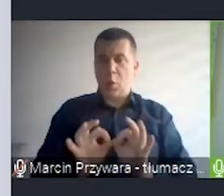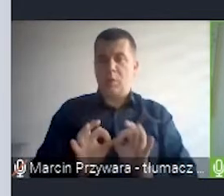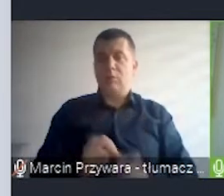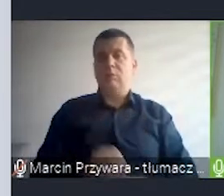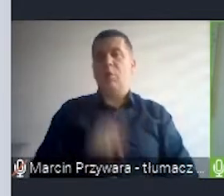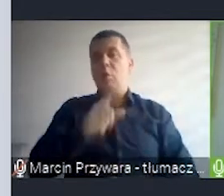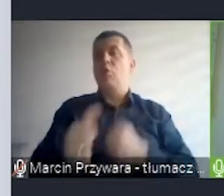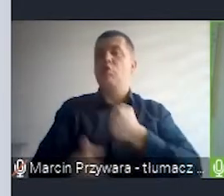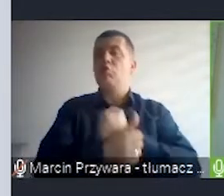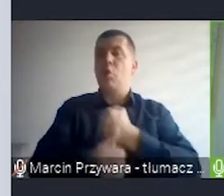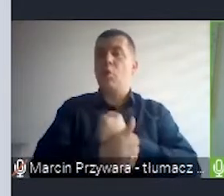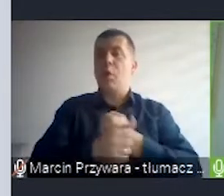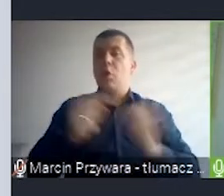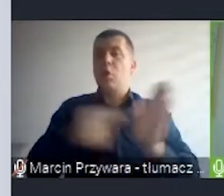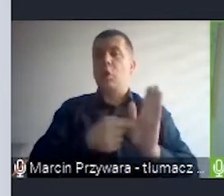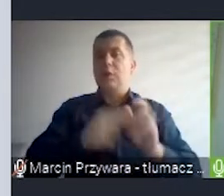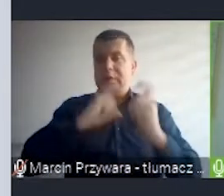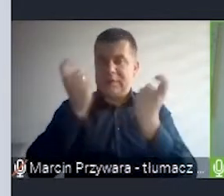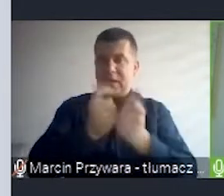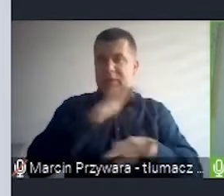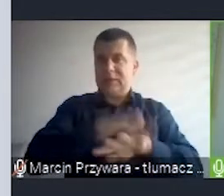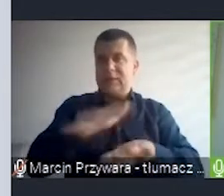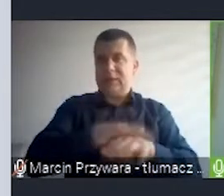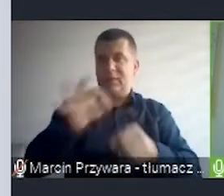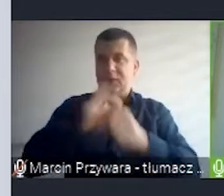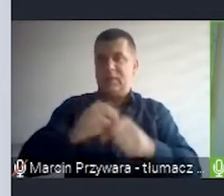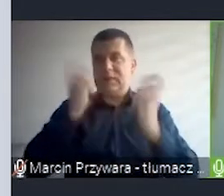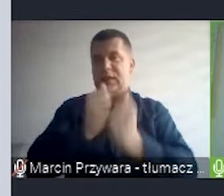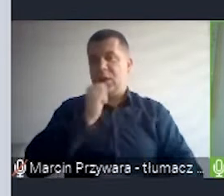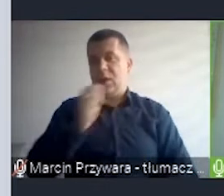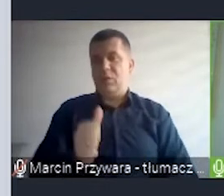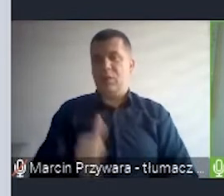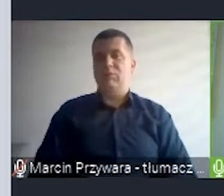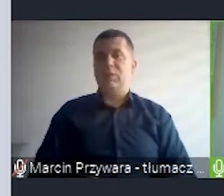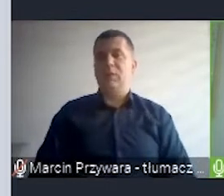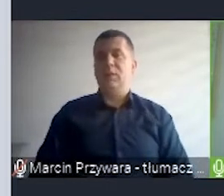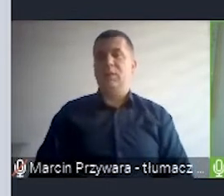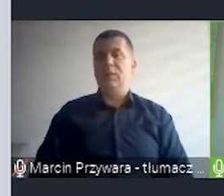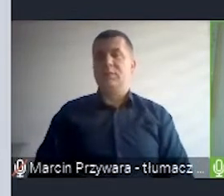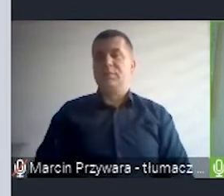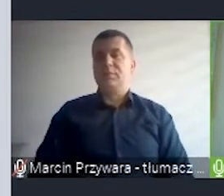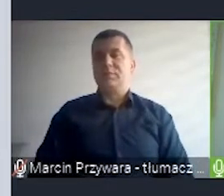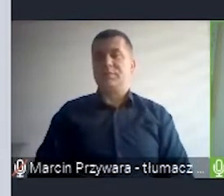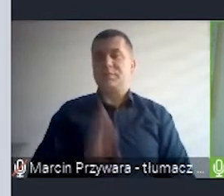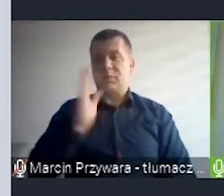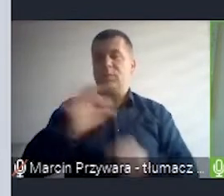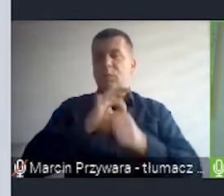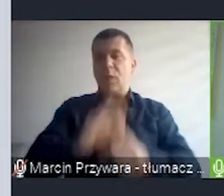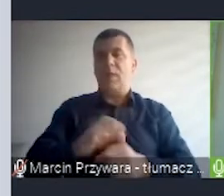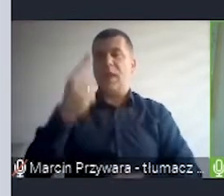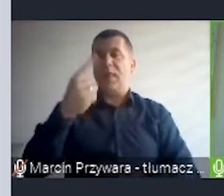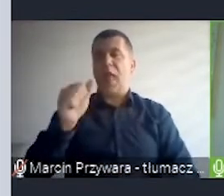jako dokument, który dotyczy całego systemu wdrażania w całej Europie, będzie wprowadzać